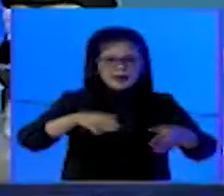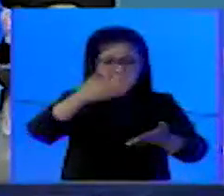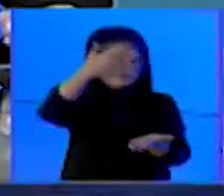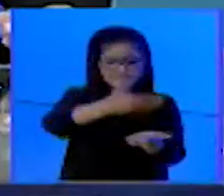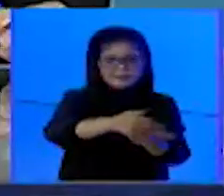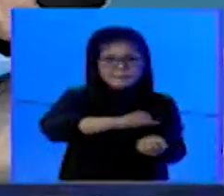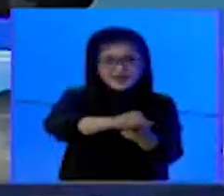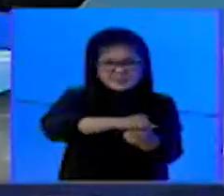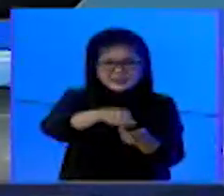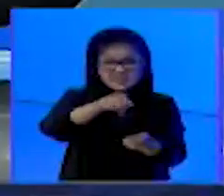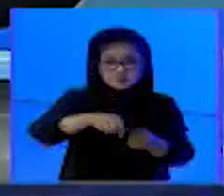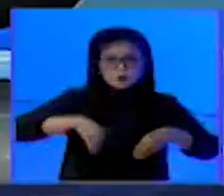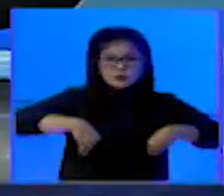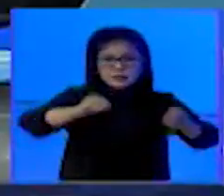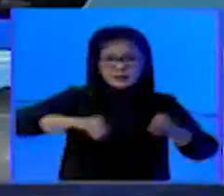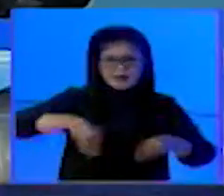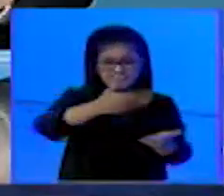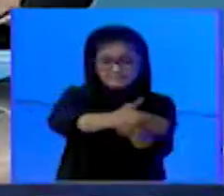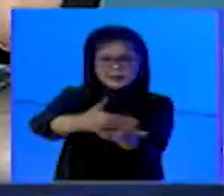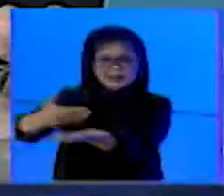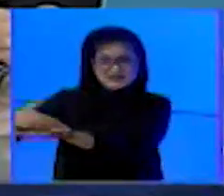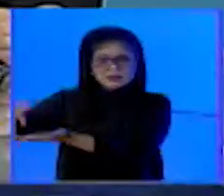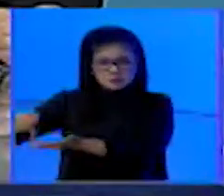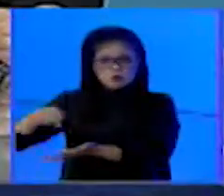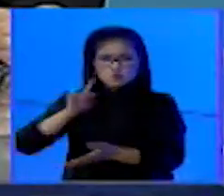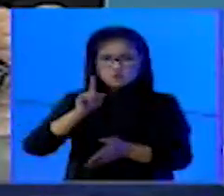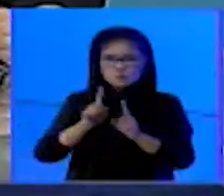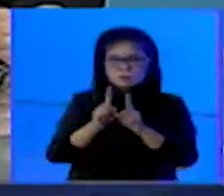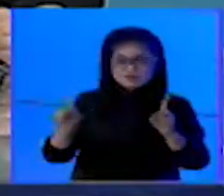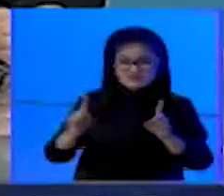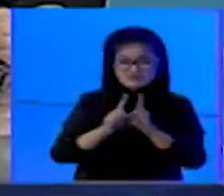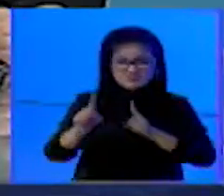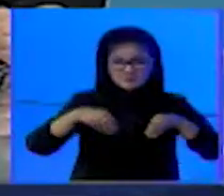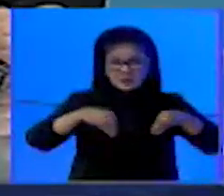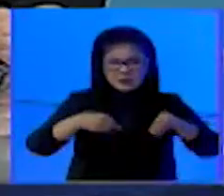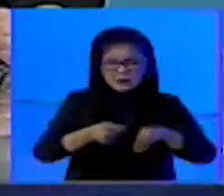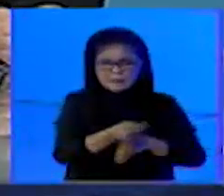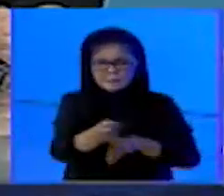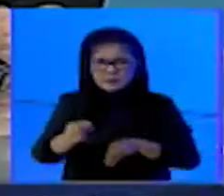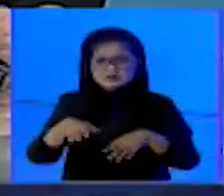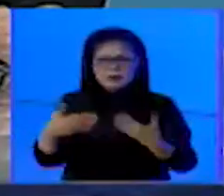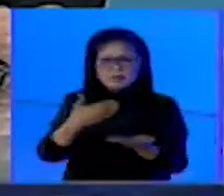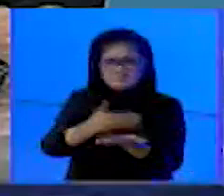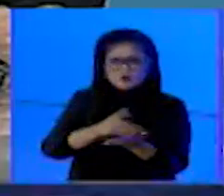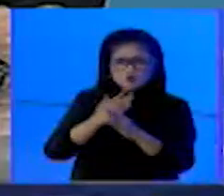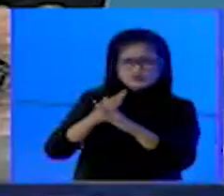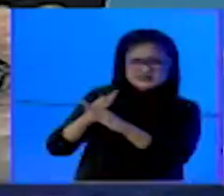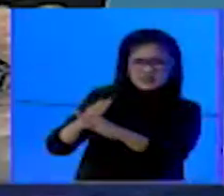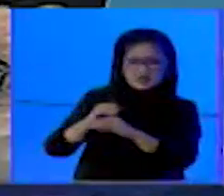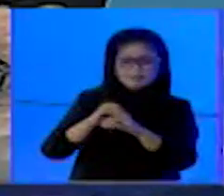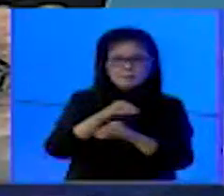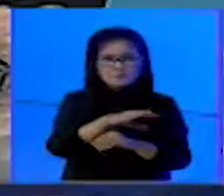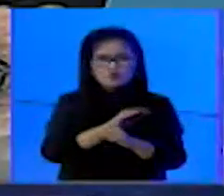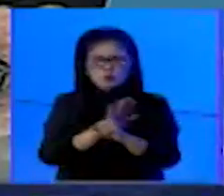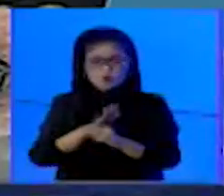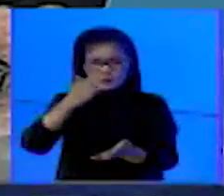Tirai pembatas untuk membatasi jarak fisik antara pedagang dan pembeli sebagai bagian dari pencegahan penularan dan penyebaran